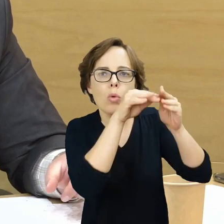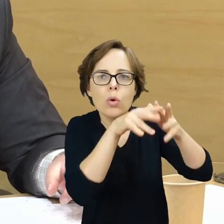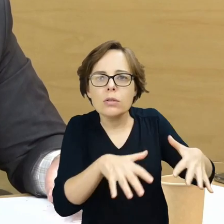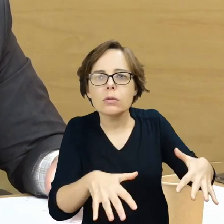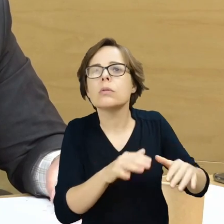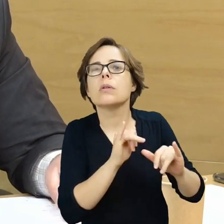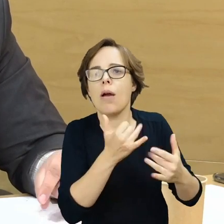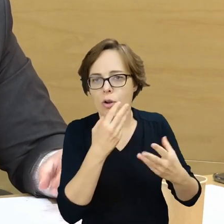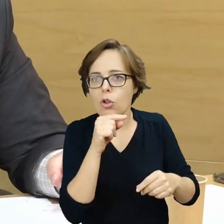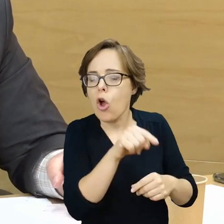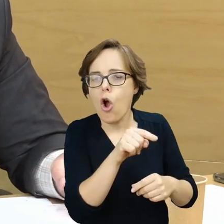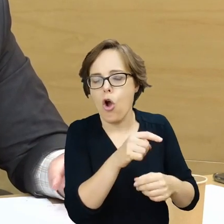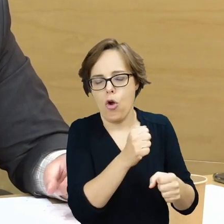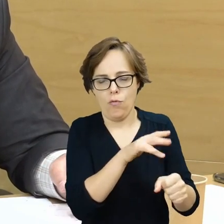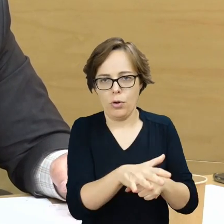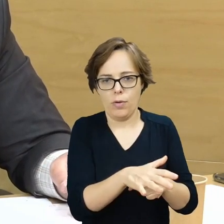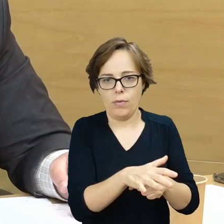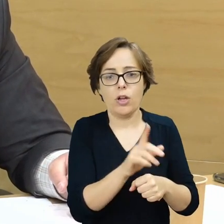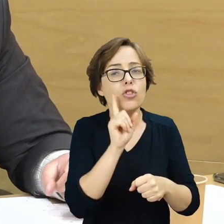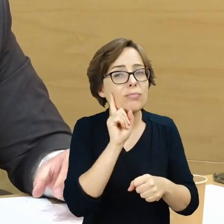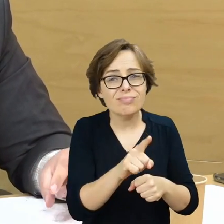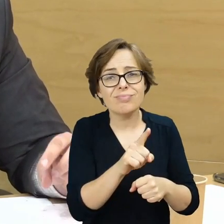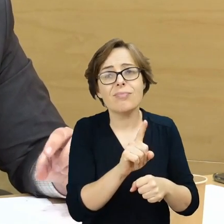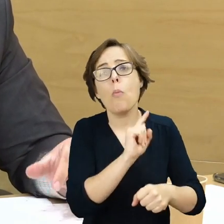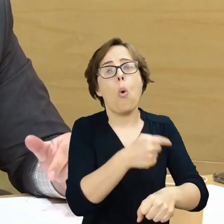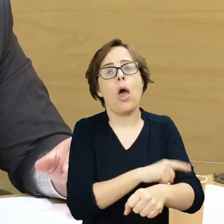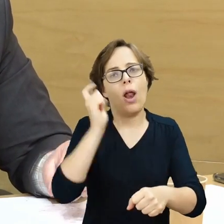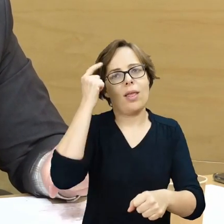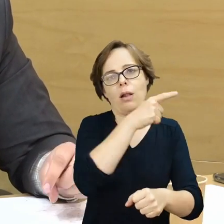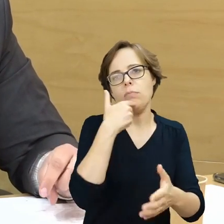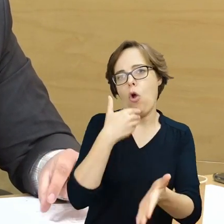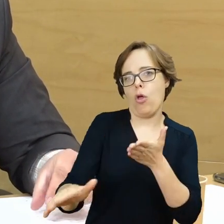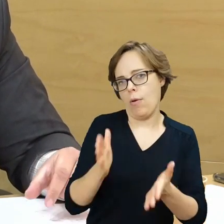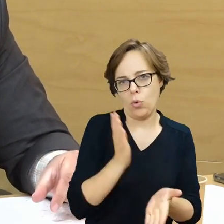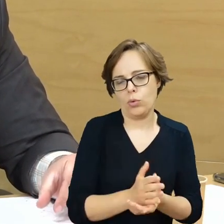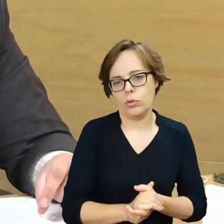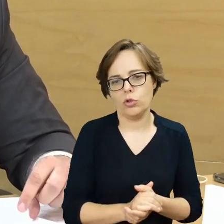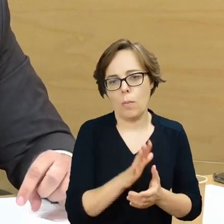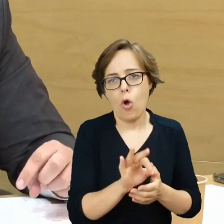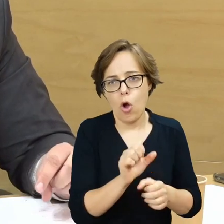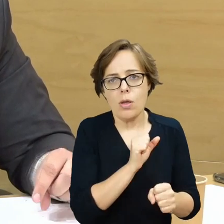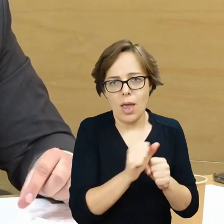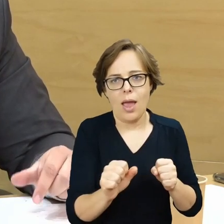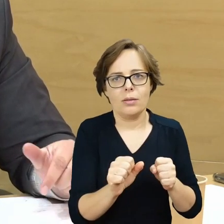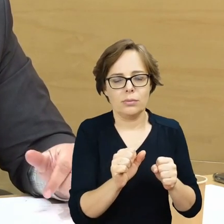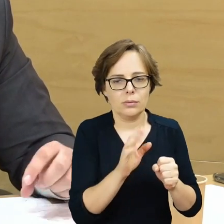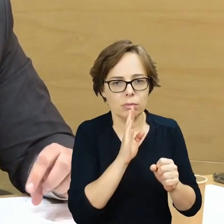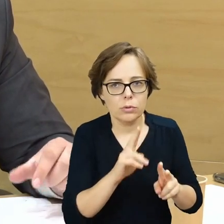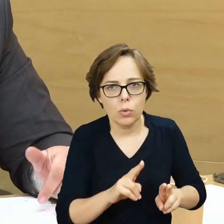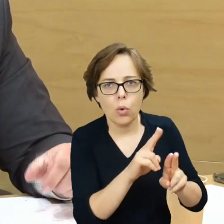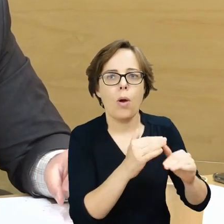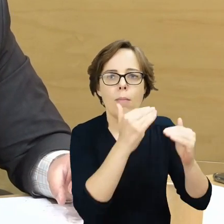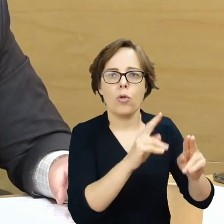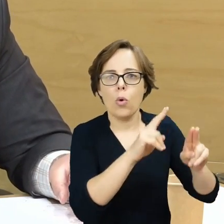odmowie dostępu tak naprawdę to może podjąć prokurator generalny. Bo ta schodkowa, hierarchiczna struktura pozwala mu zmienić albo wpłynąć